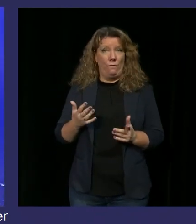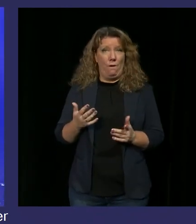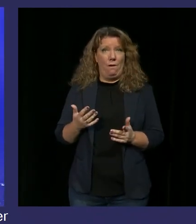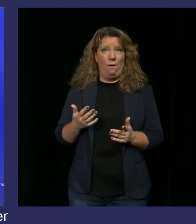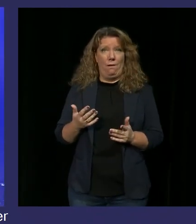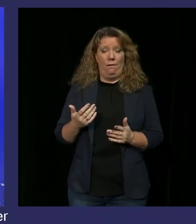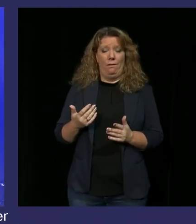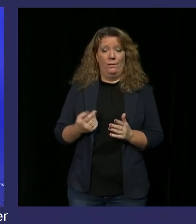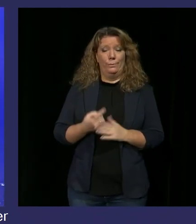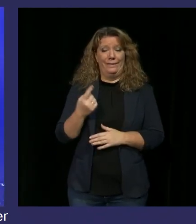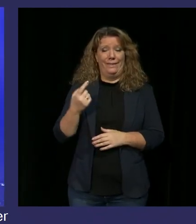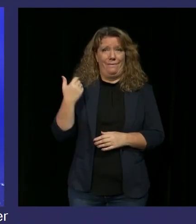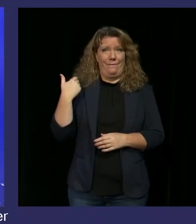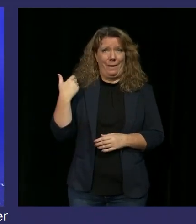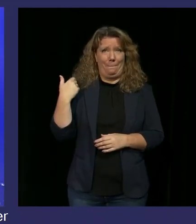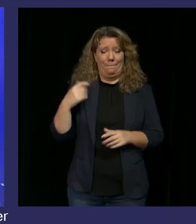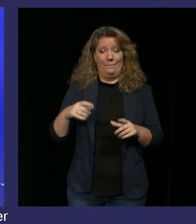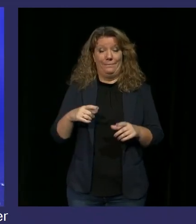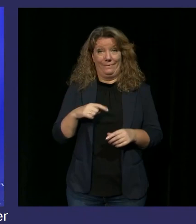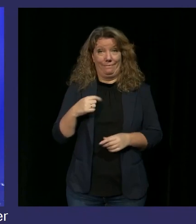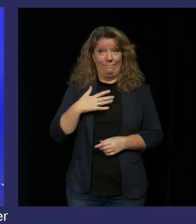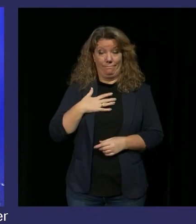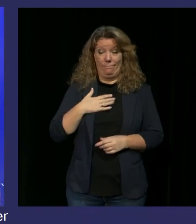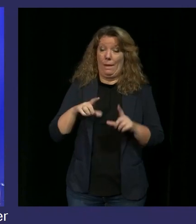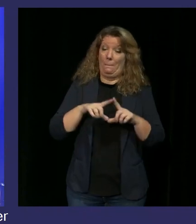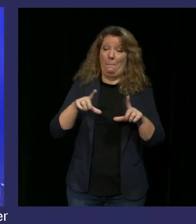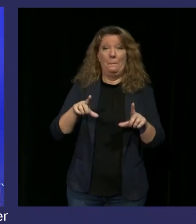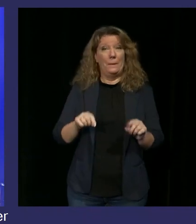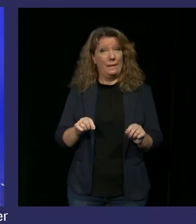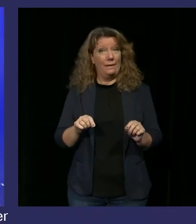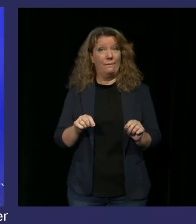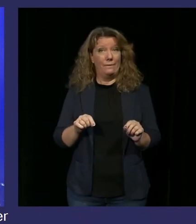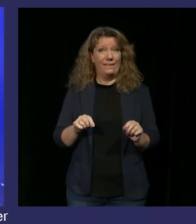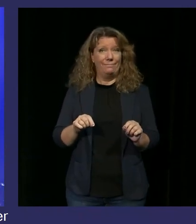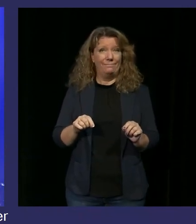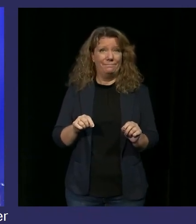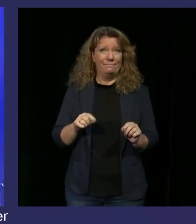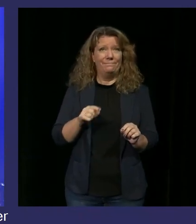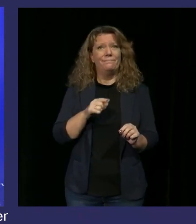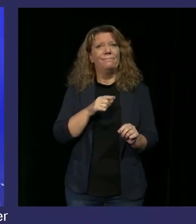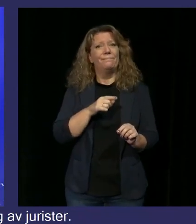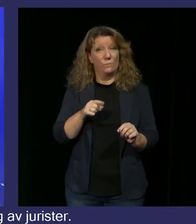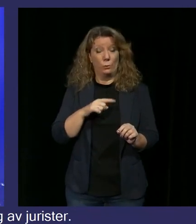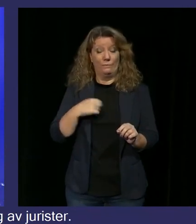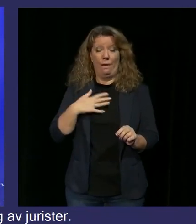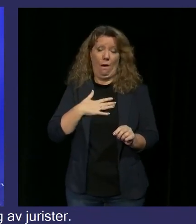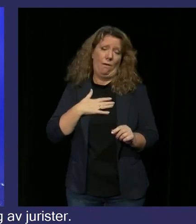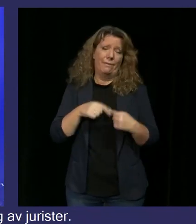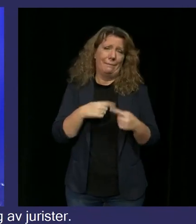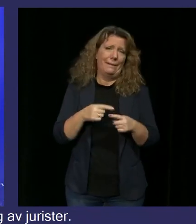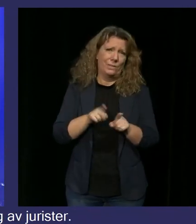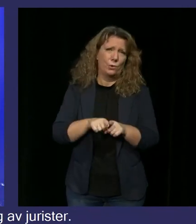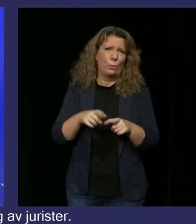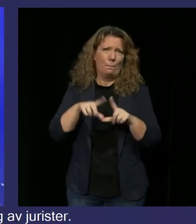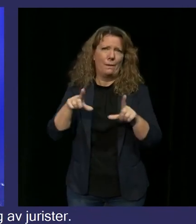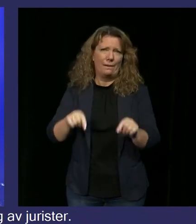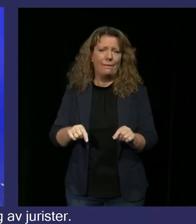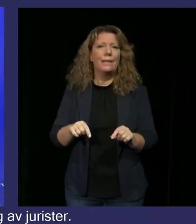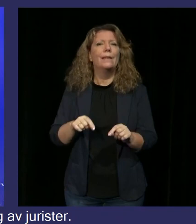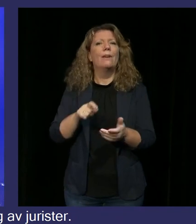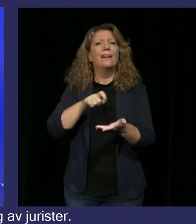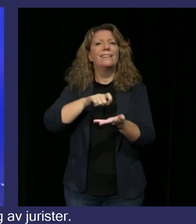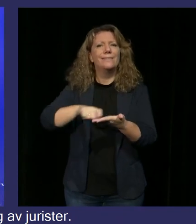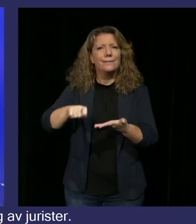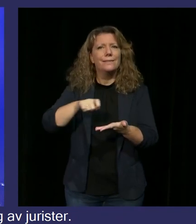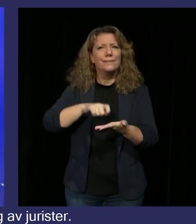at altså, de brevene vi hadde var jo skrevet, eller de fleste av oss her fremdeles da, var jo skrevet av, med